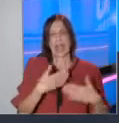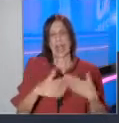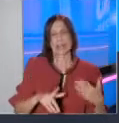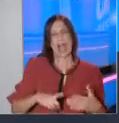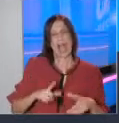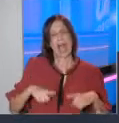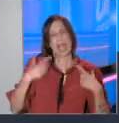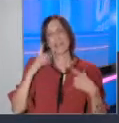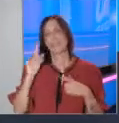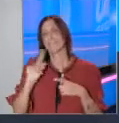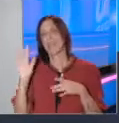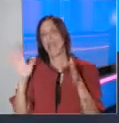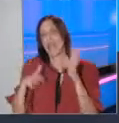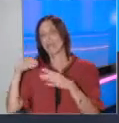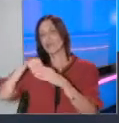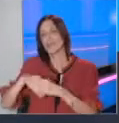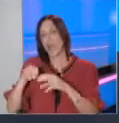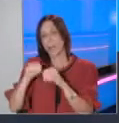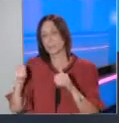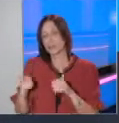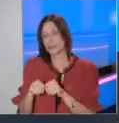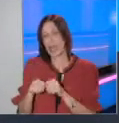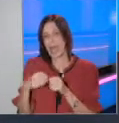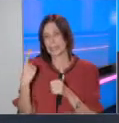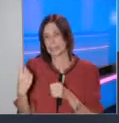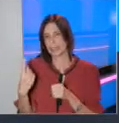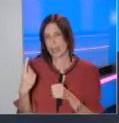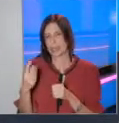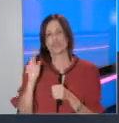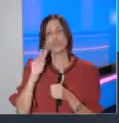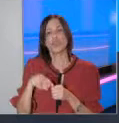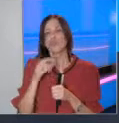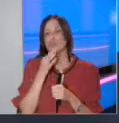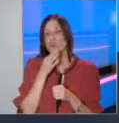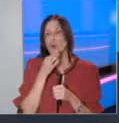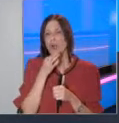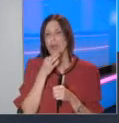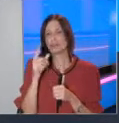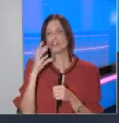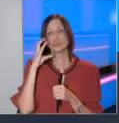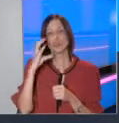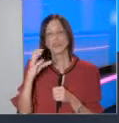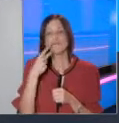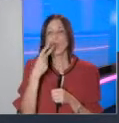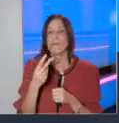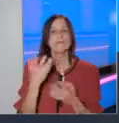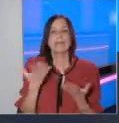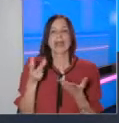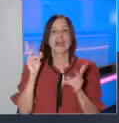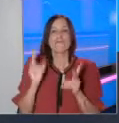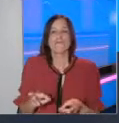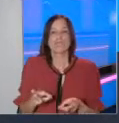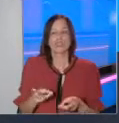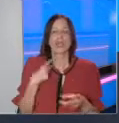מי שחווה אלימות מתוך המשפחה עצמה, כשאם יש בני נוער שצופים בנו ורואים את זה, איך אפשר בכל